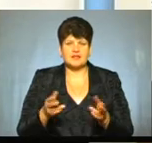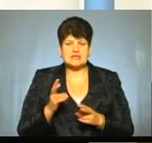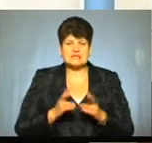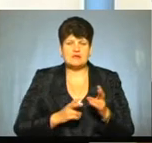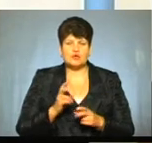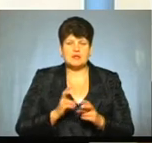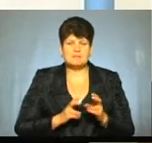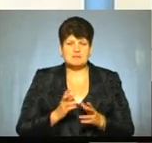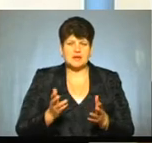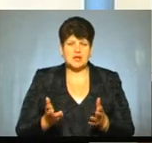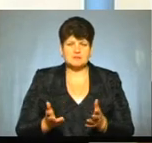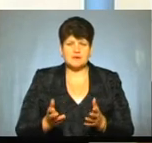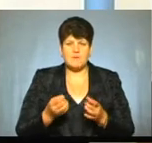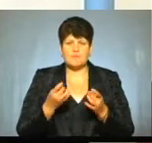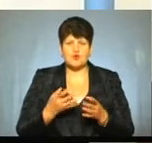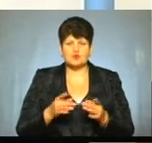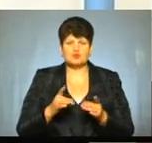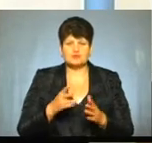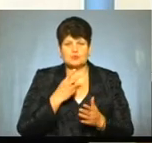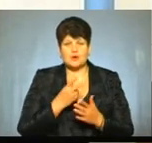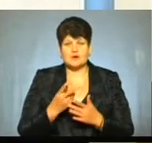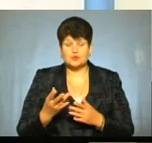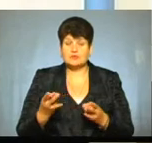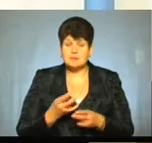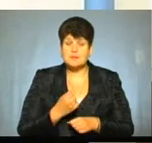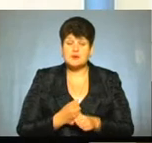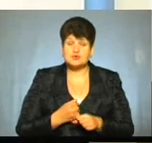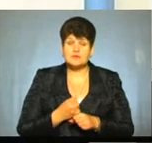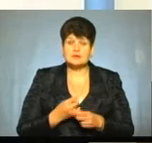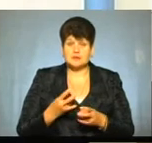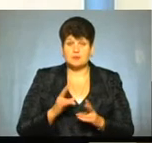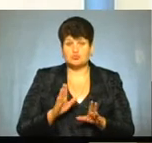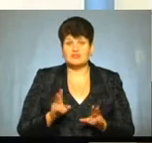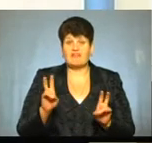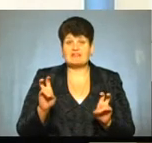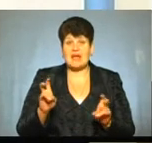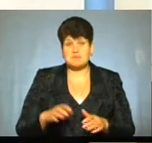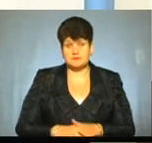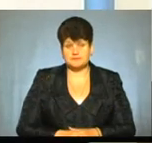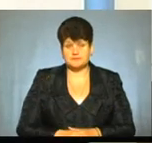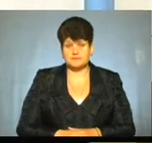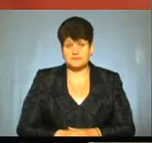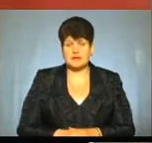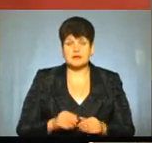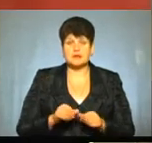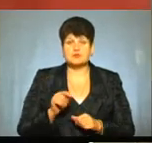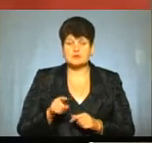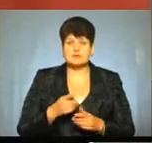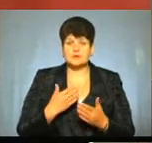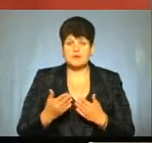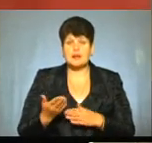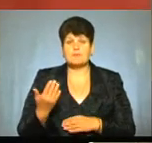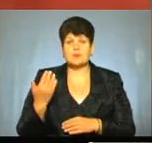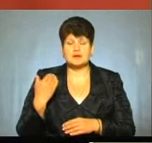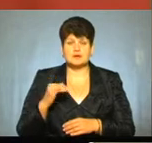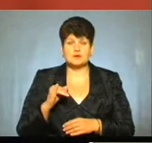відкривати певні заводи, підприємства, чи просто щось презентувати. Так, тут потрібно працювати, треба бути в темі. Окрім цього, ми поспілкувалися